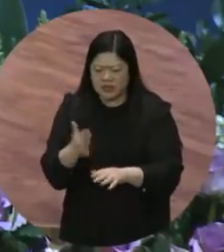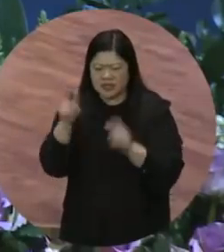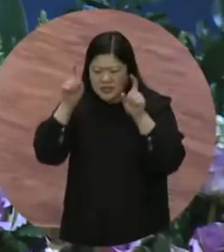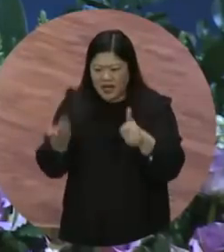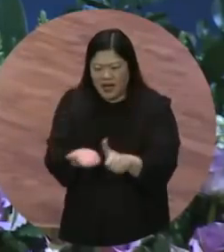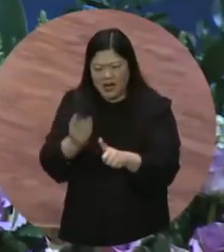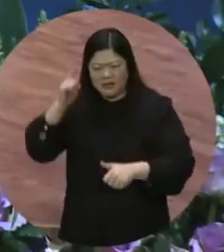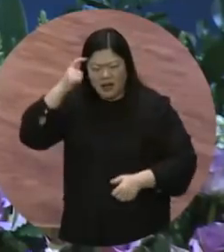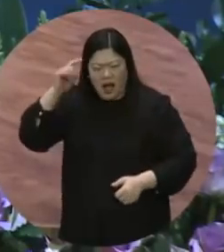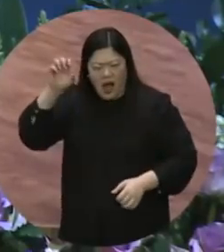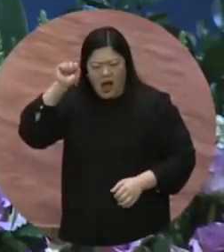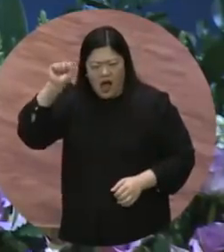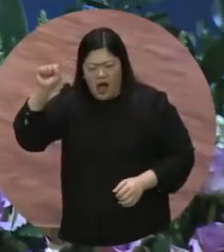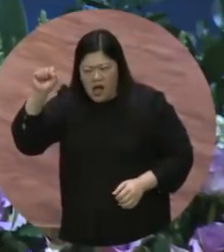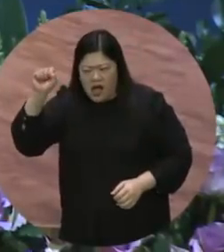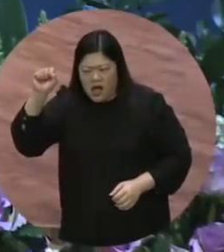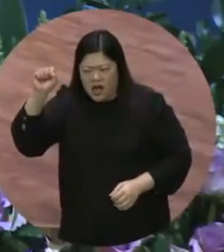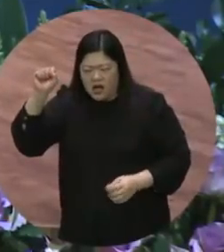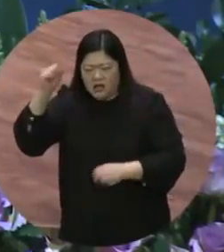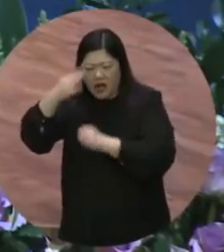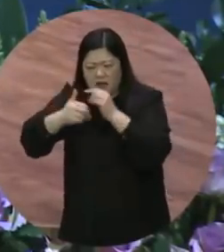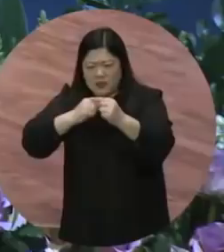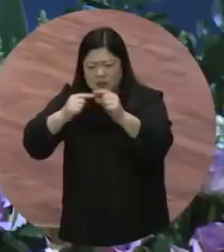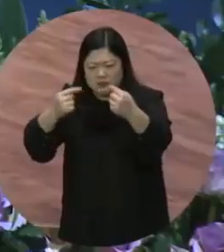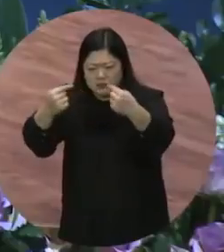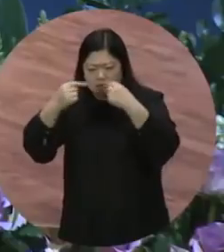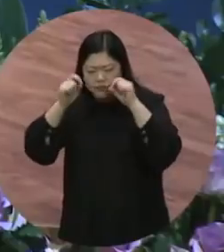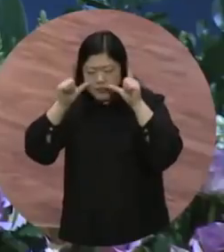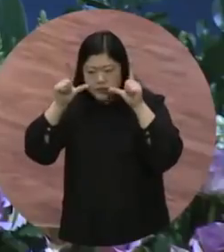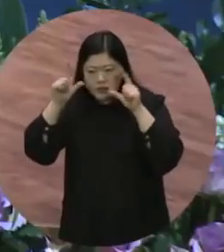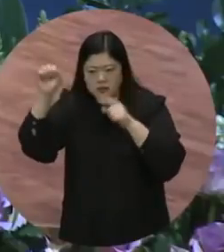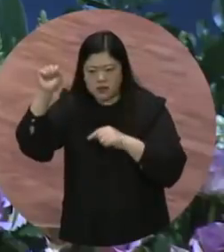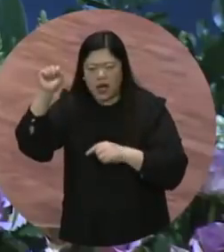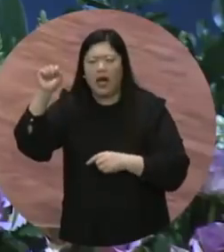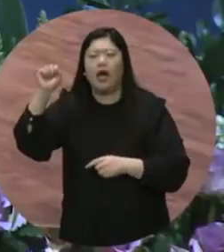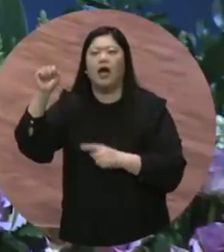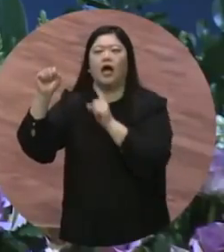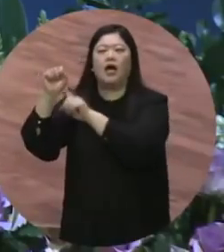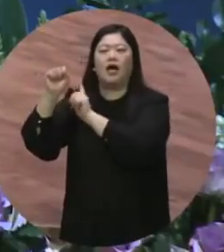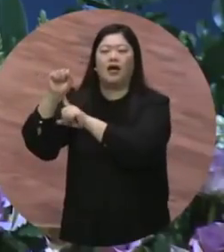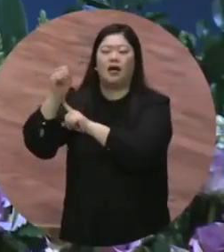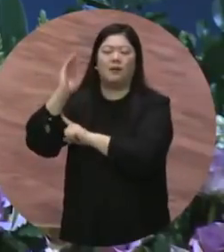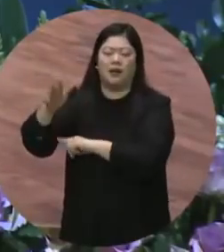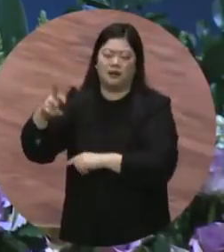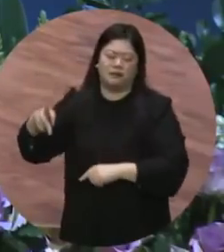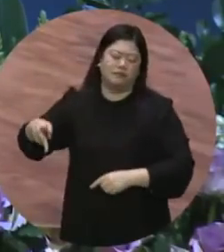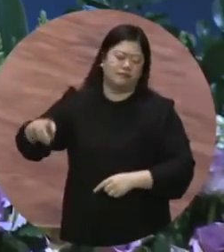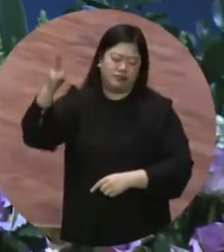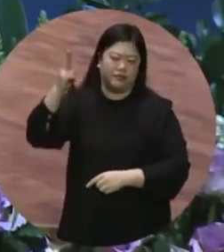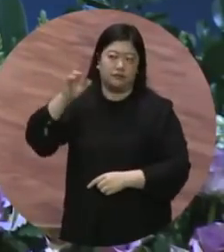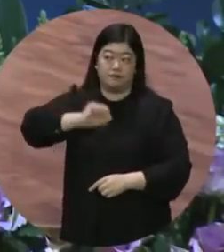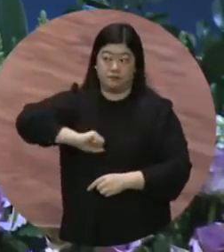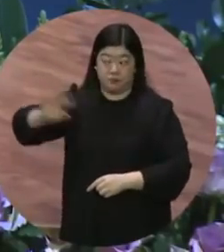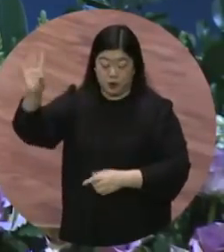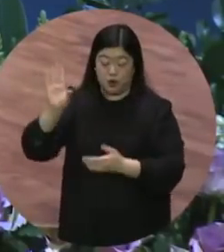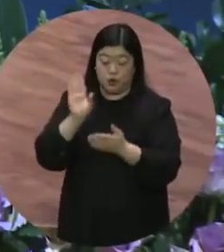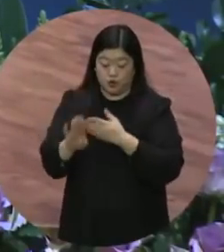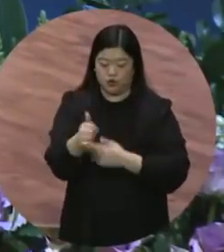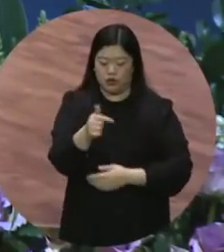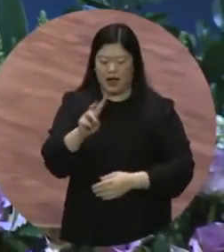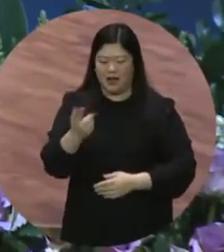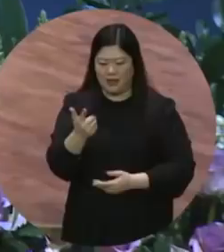여호와의 말씀을 따라갔고 드디어 하란을 출발합니다. 눈으로 볼 땐 미지의